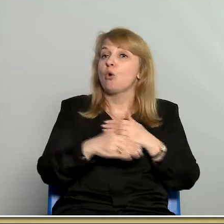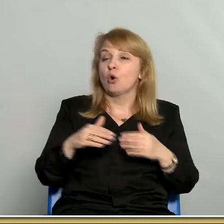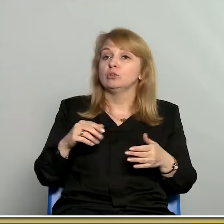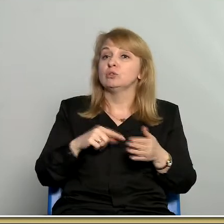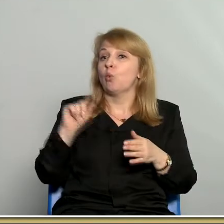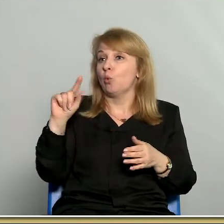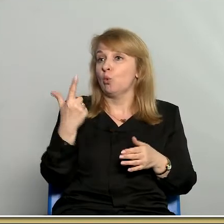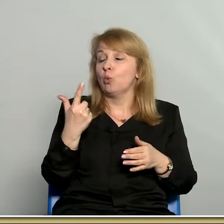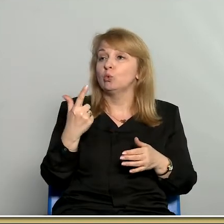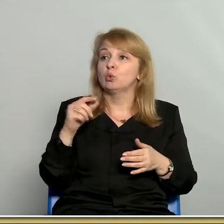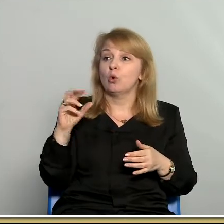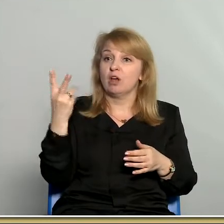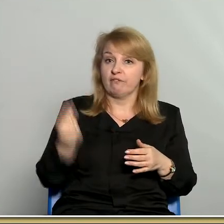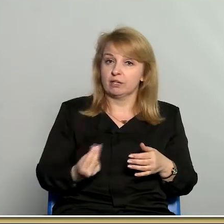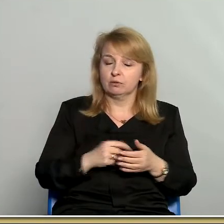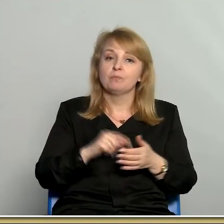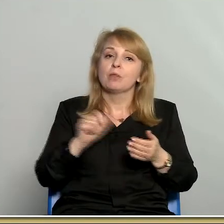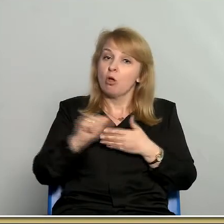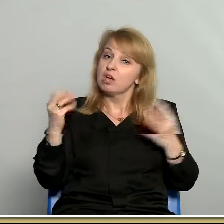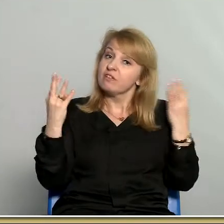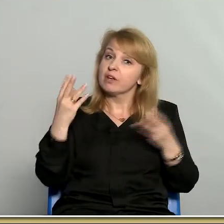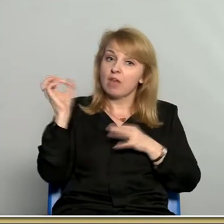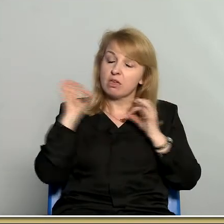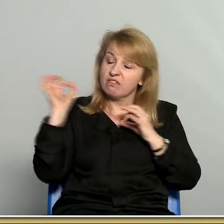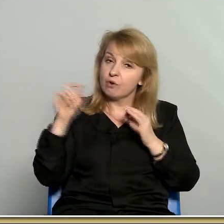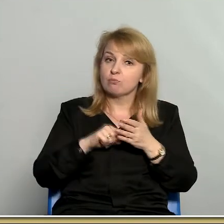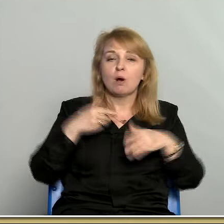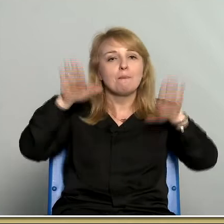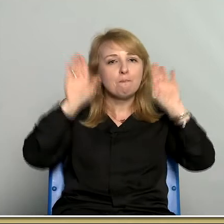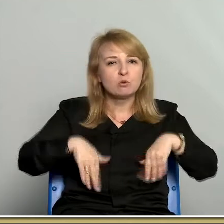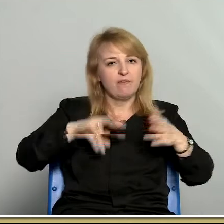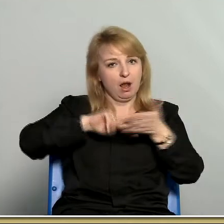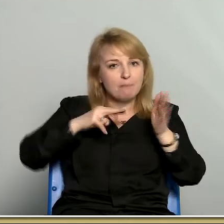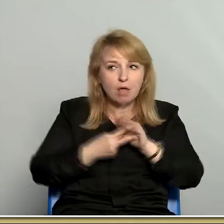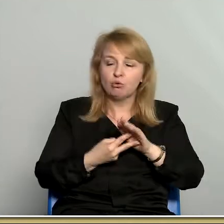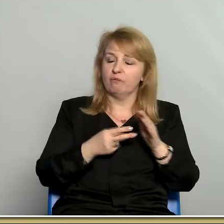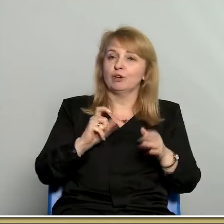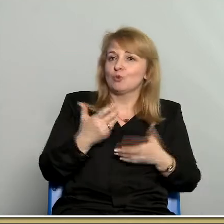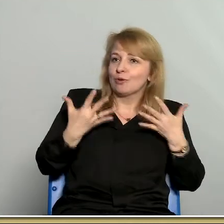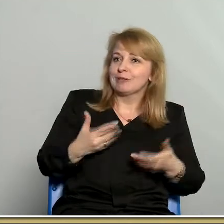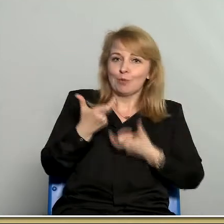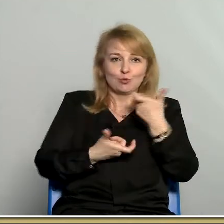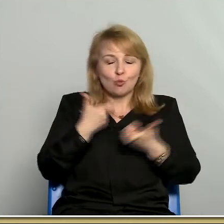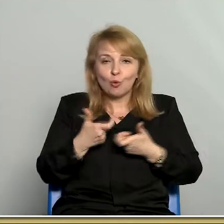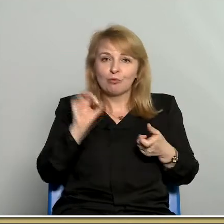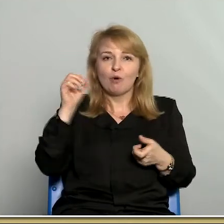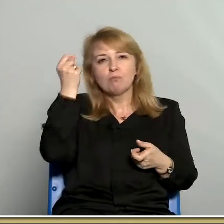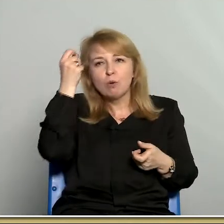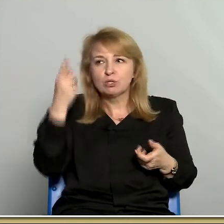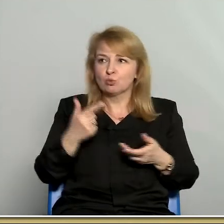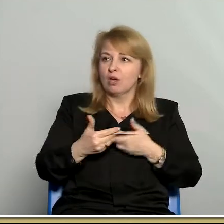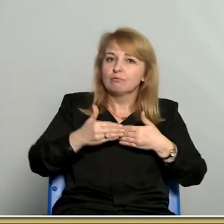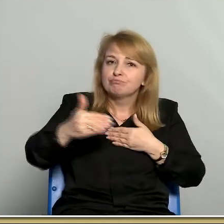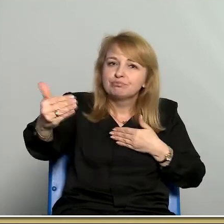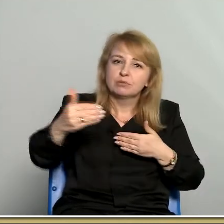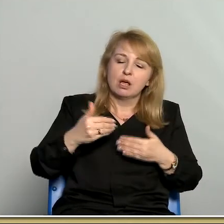kwartału. To jest istotna o tyle informacja, że rzeczywiście pozwala Państwu na pewne planowanie tego swoich rzemierzeń inwestycyjnych, rozłożenia